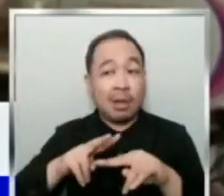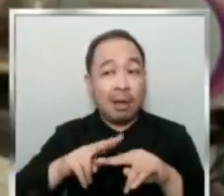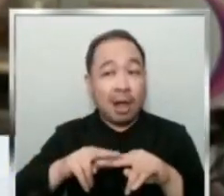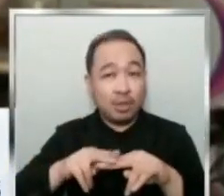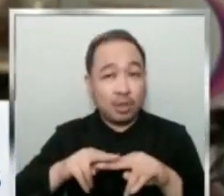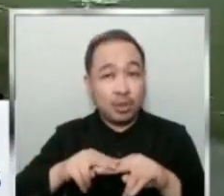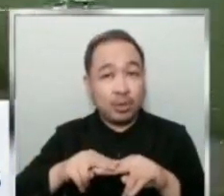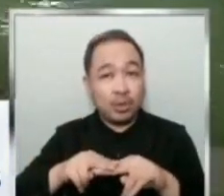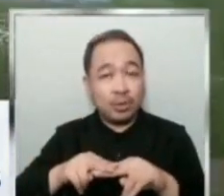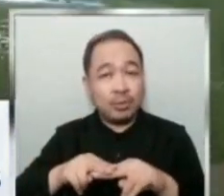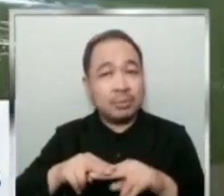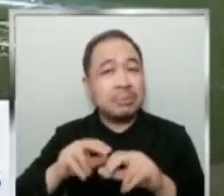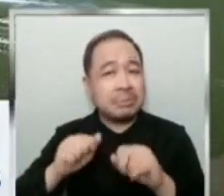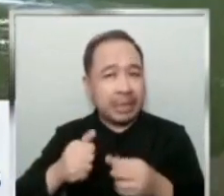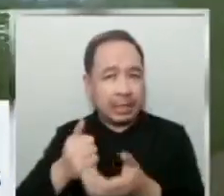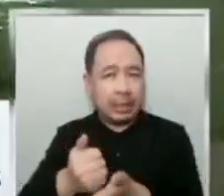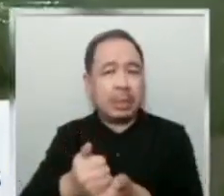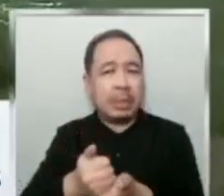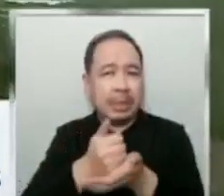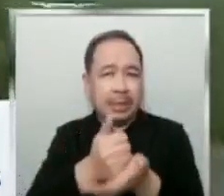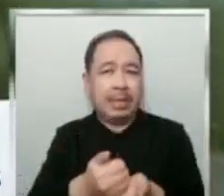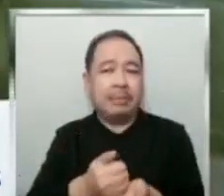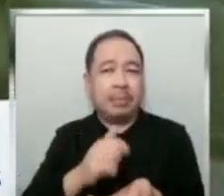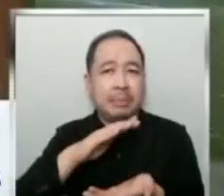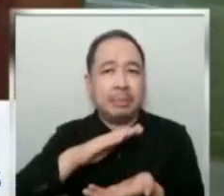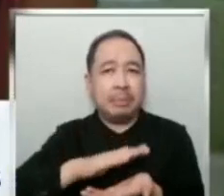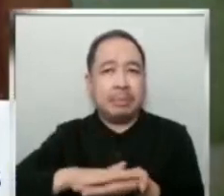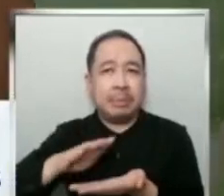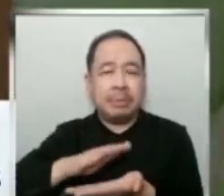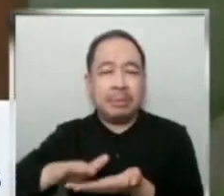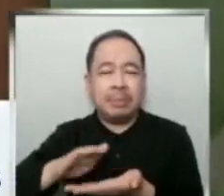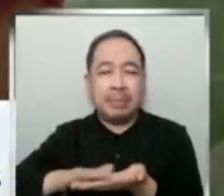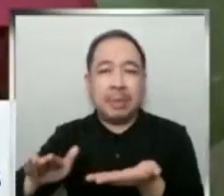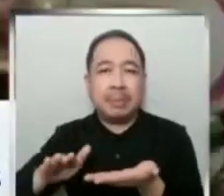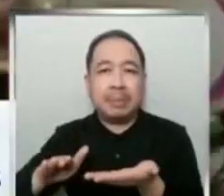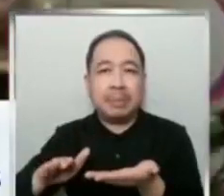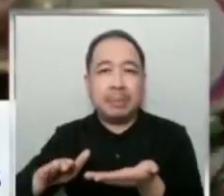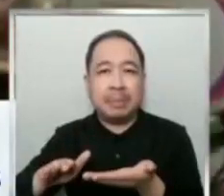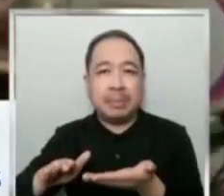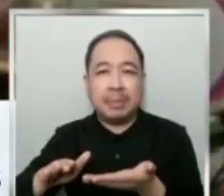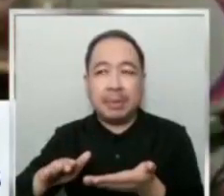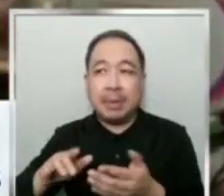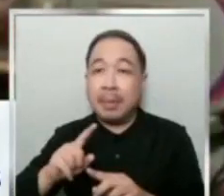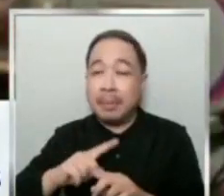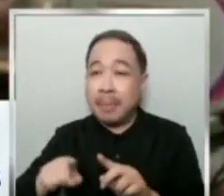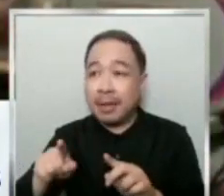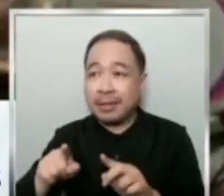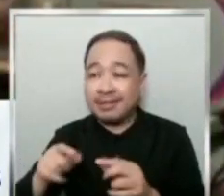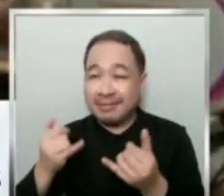sa magpalinis. I-discourage ko sila na huwag nang gumamit ng asin.